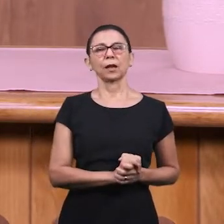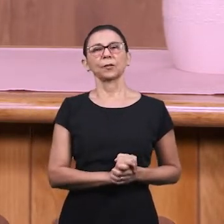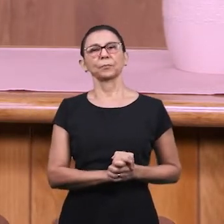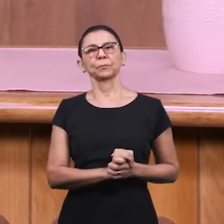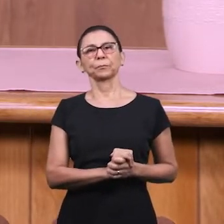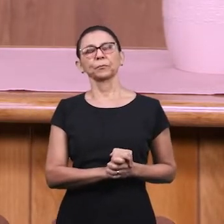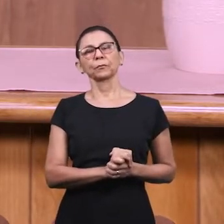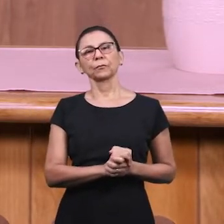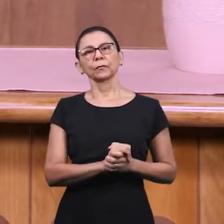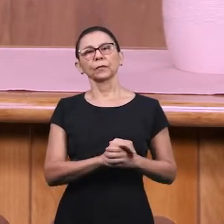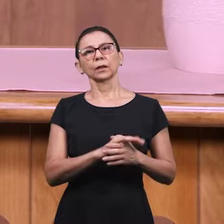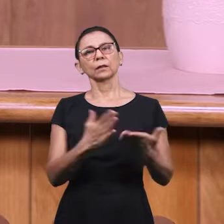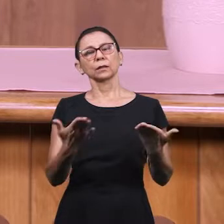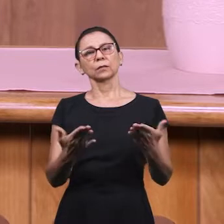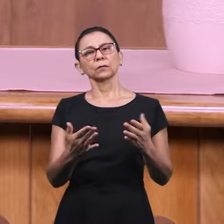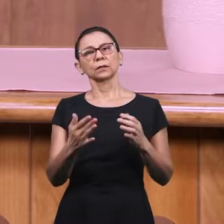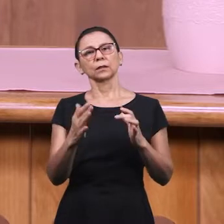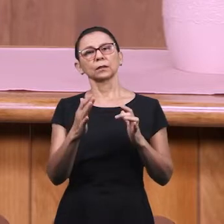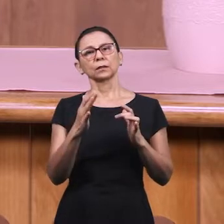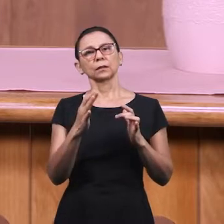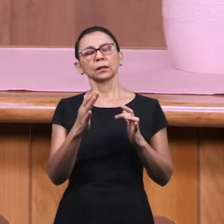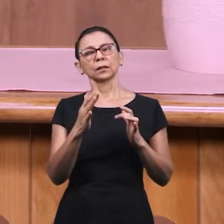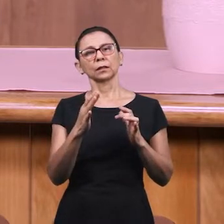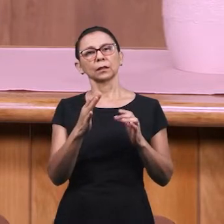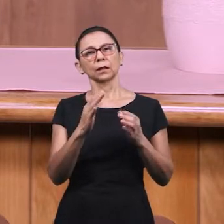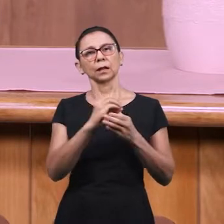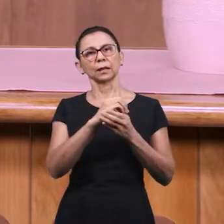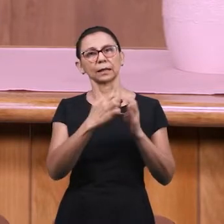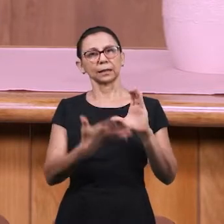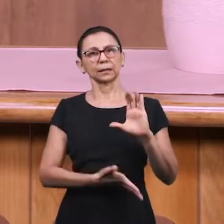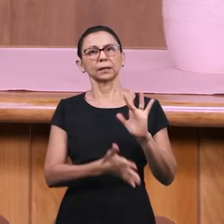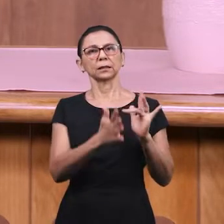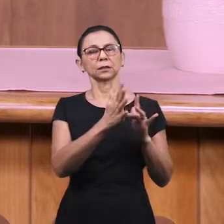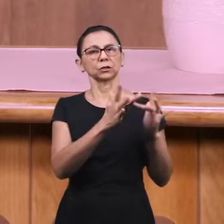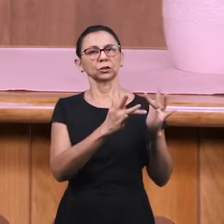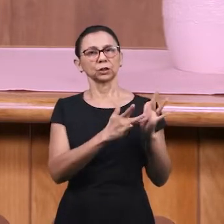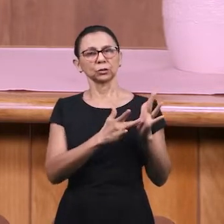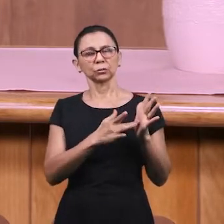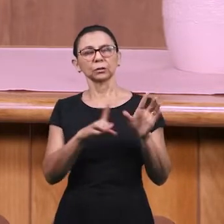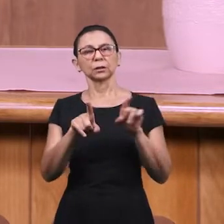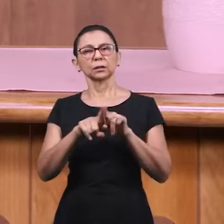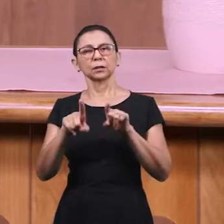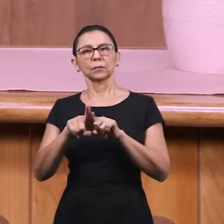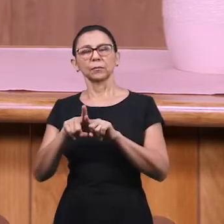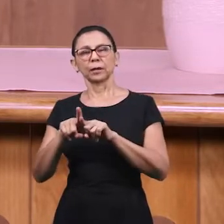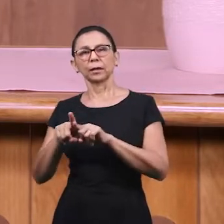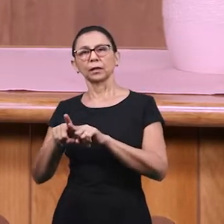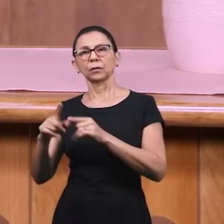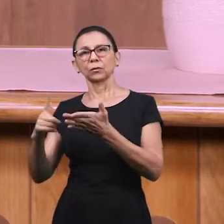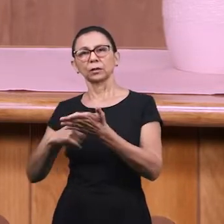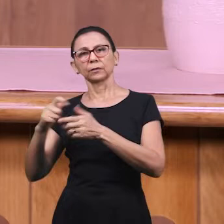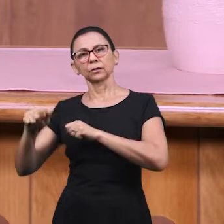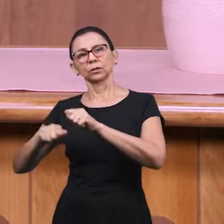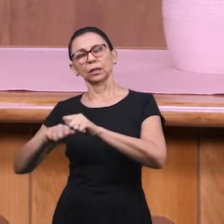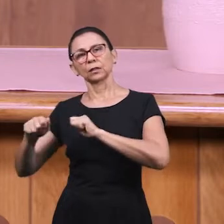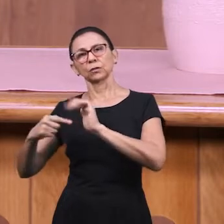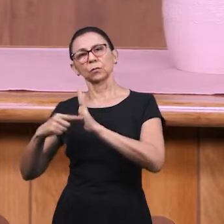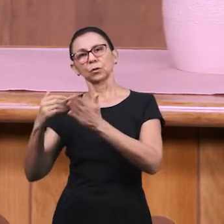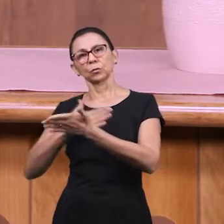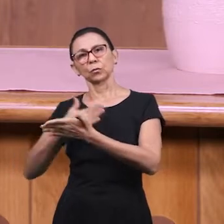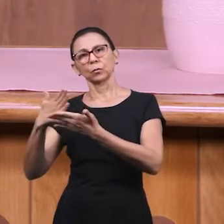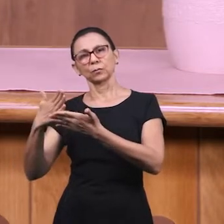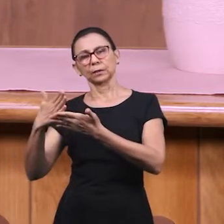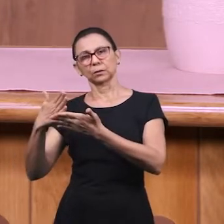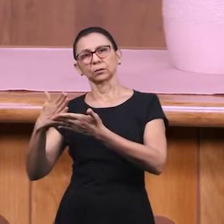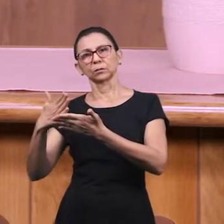и потом книга Деяний описывает церковь Иисуса Христа в первые годы того,